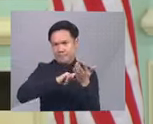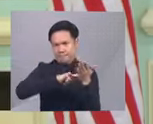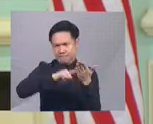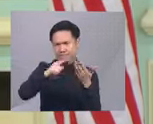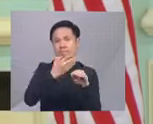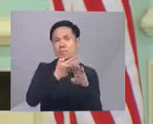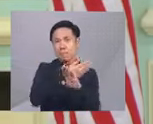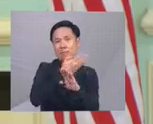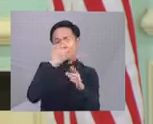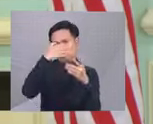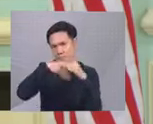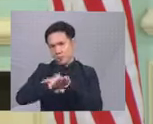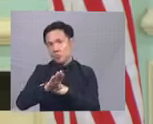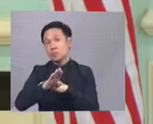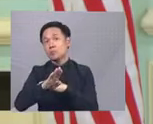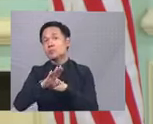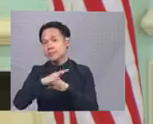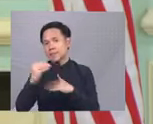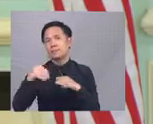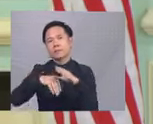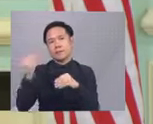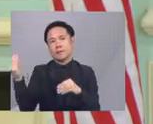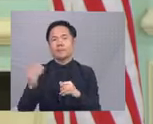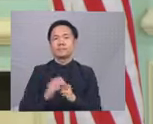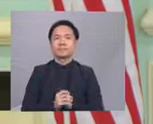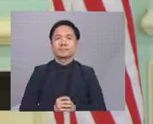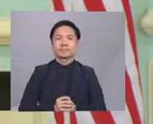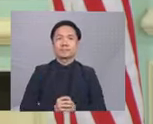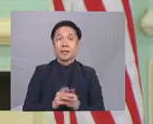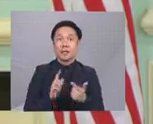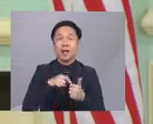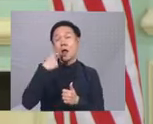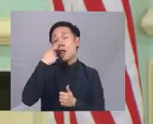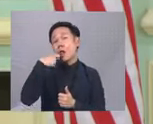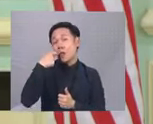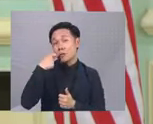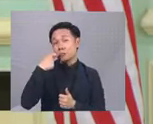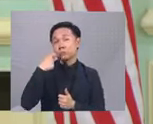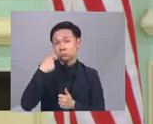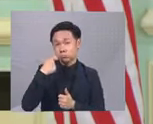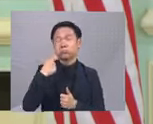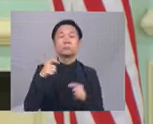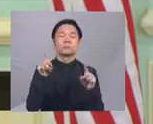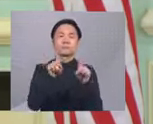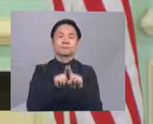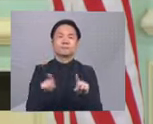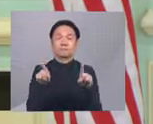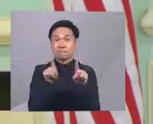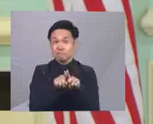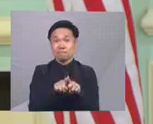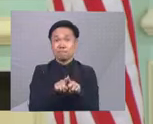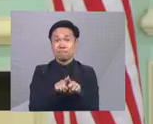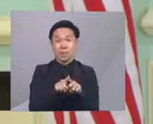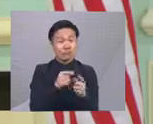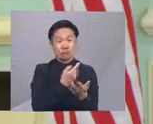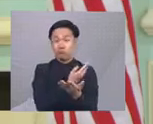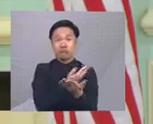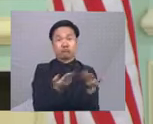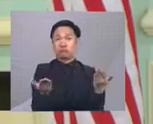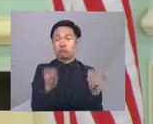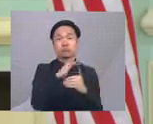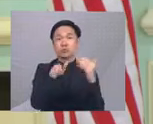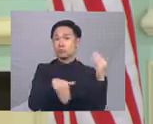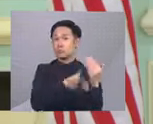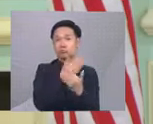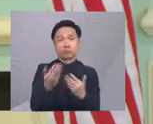Tetapi dari segi saringan kesihatan, buat swab test dan sebagainya, sama saja dilakukan kepada semua